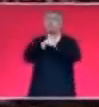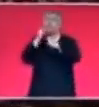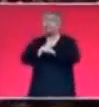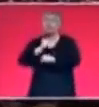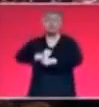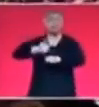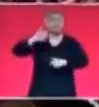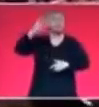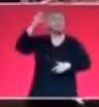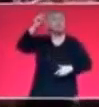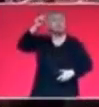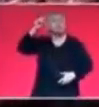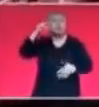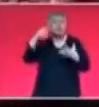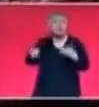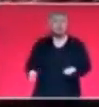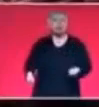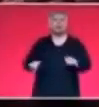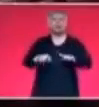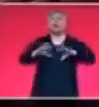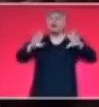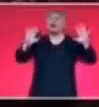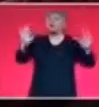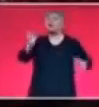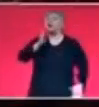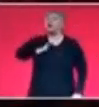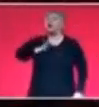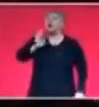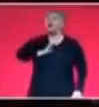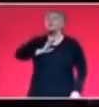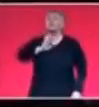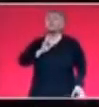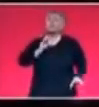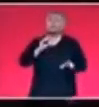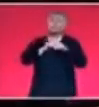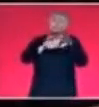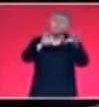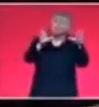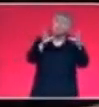πνεύματος. Με λίγα λόγια, ο κόσμος της αριστεράς.